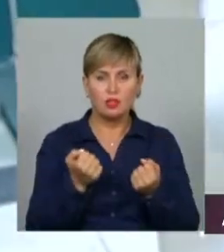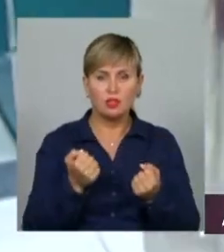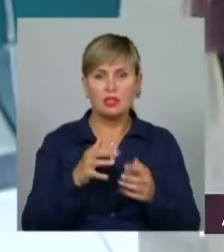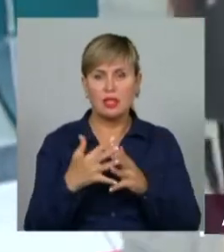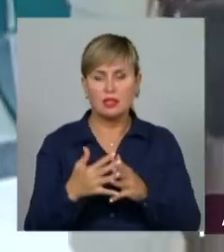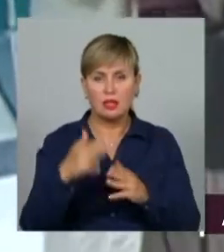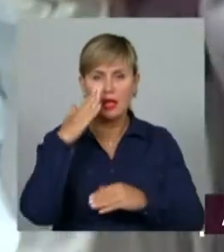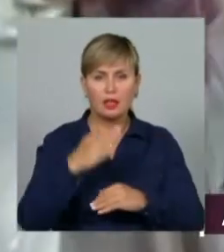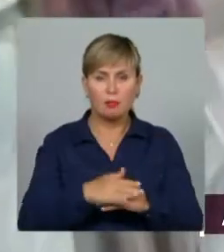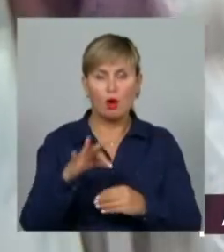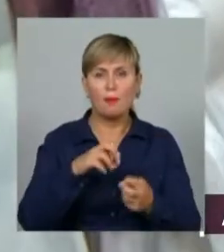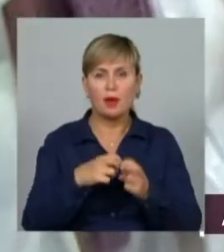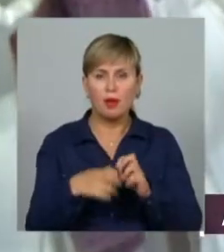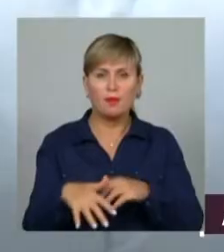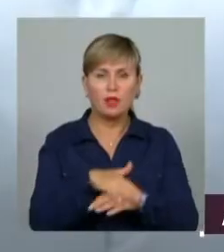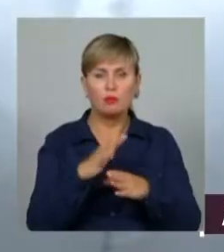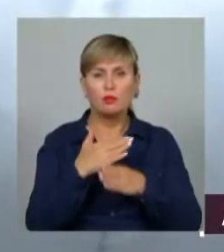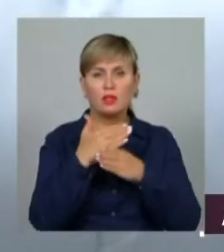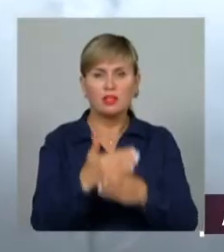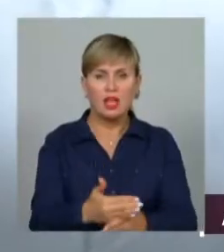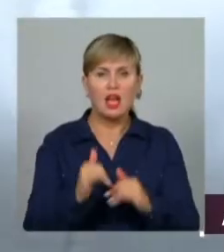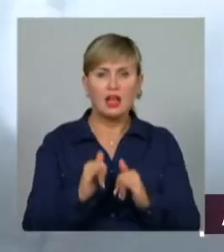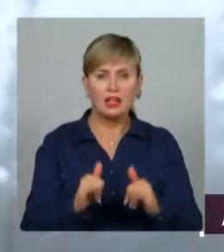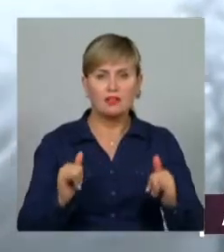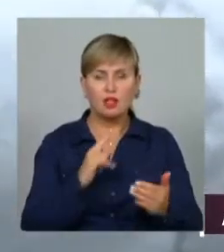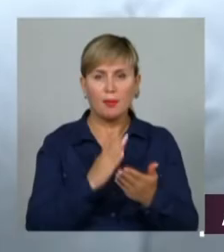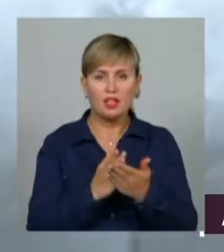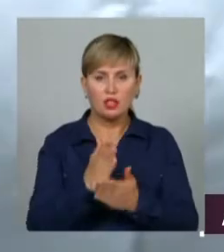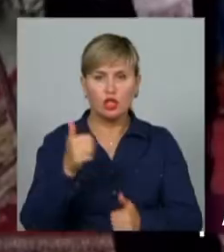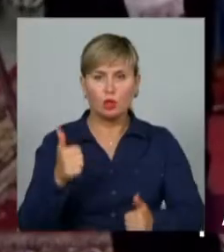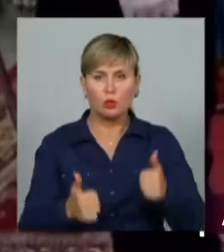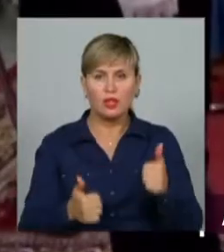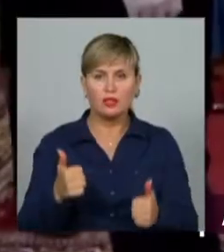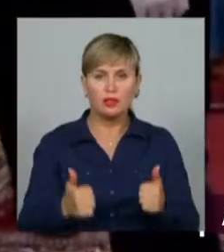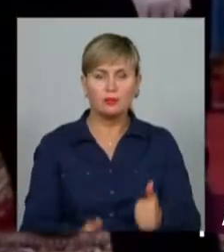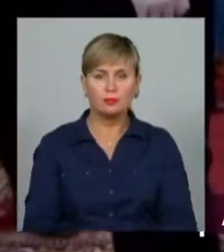проблемам населения и будут способствовать развитию политической конкуренции.